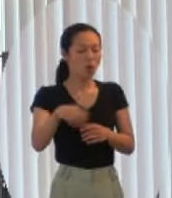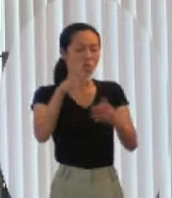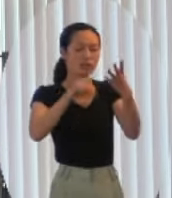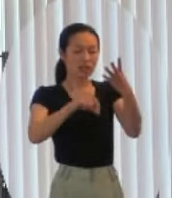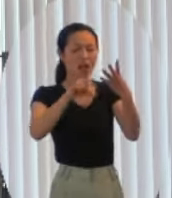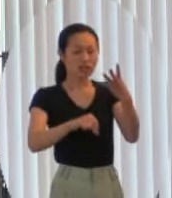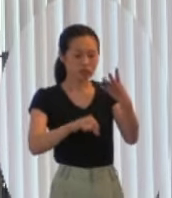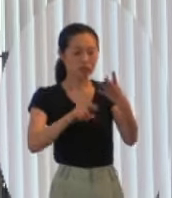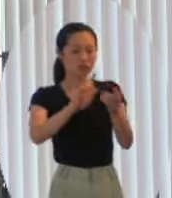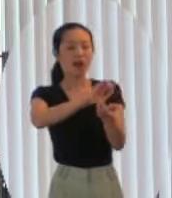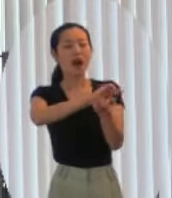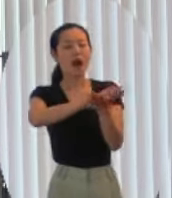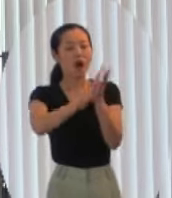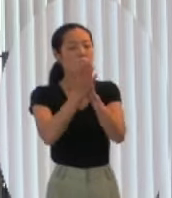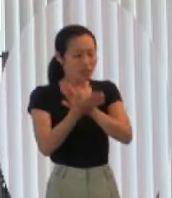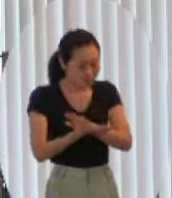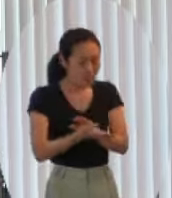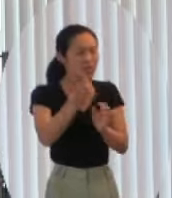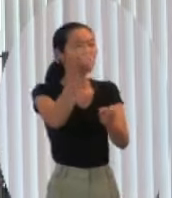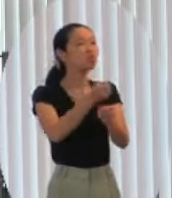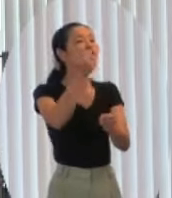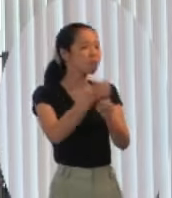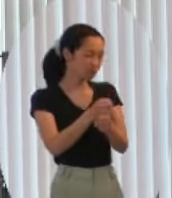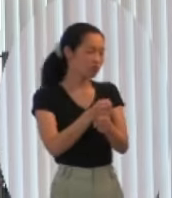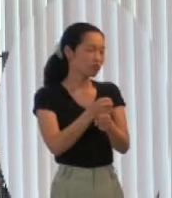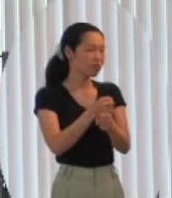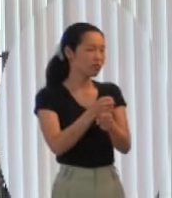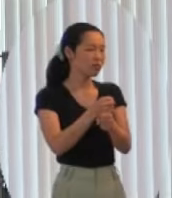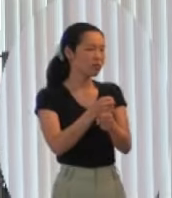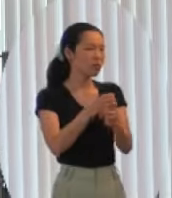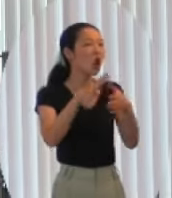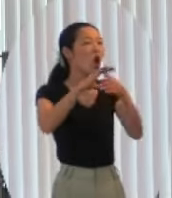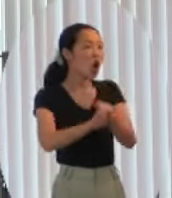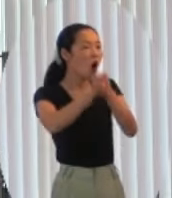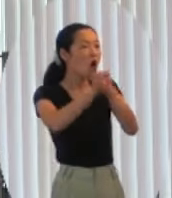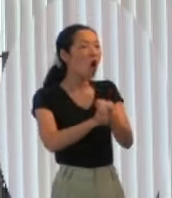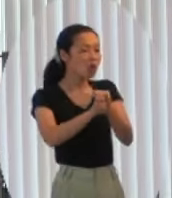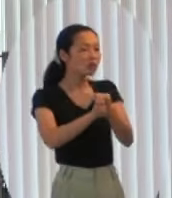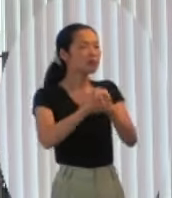その結果、もうすでに、